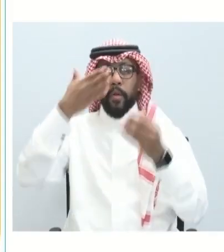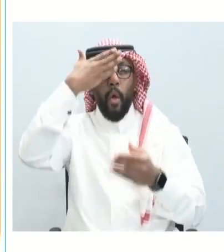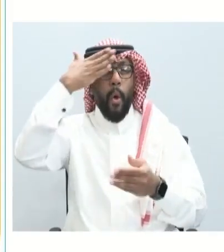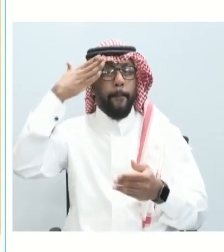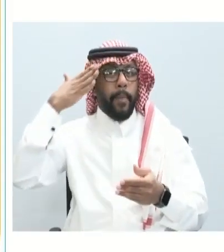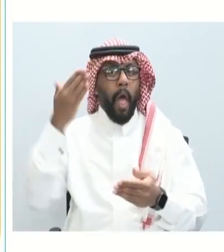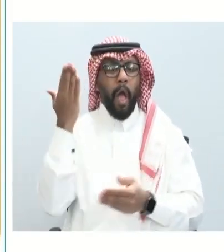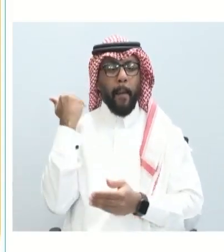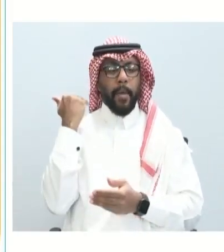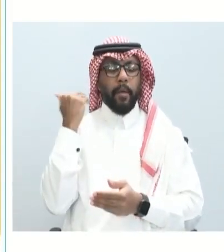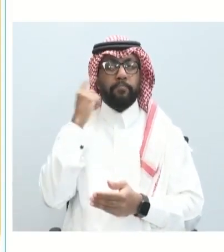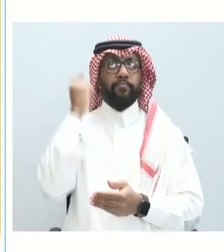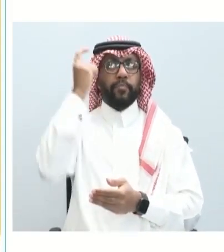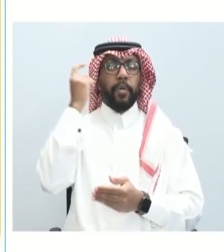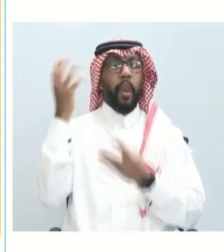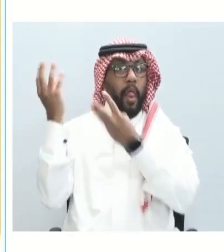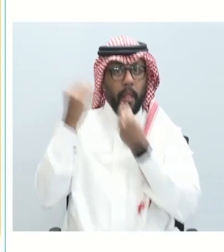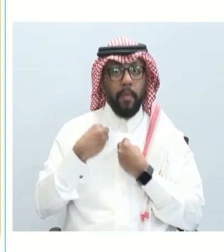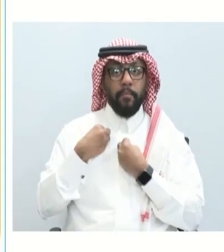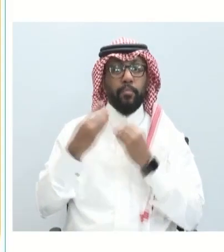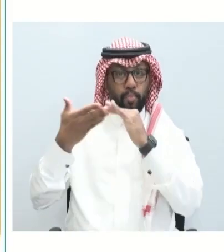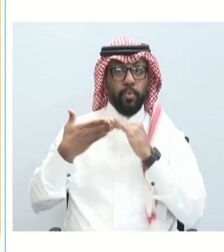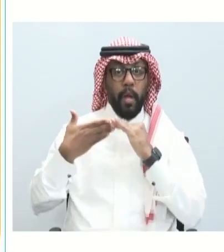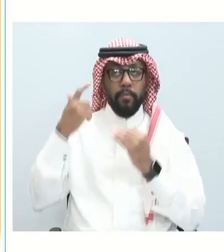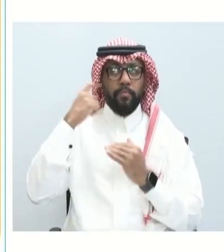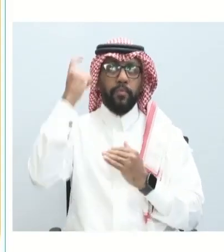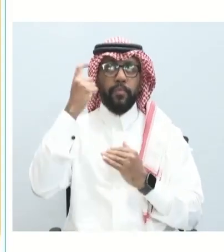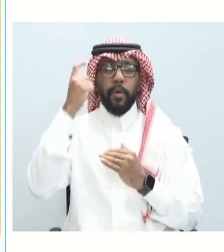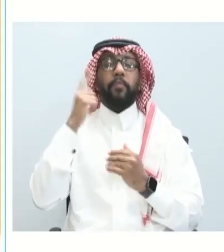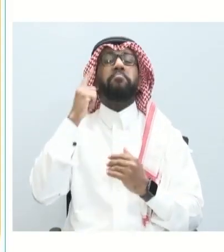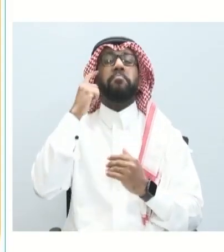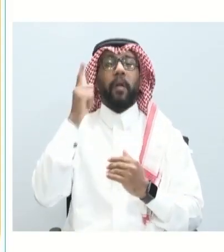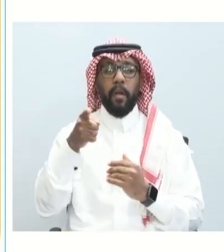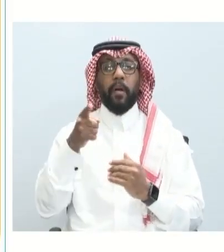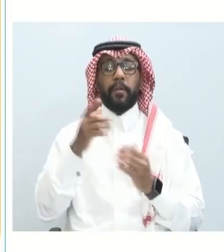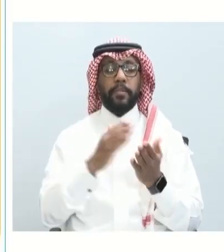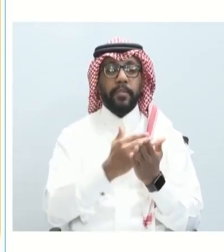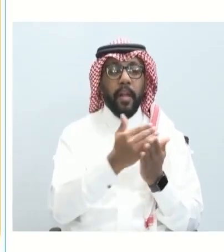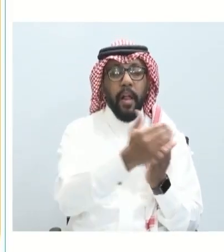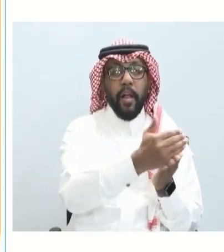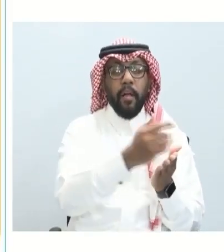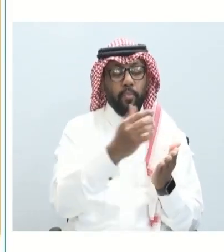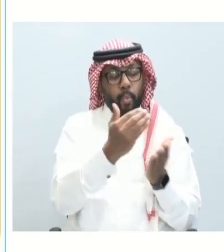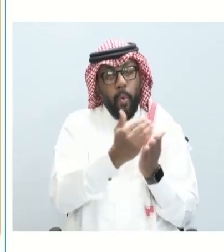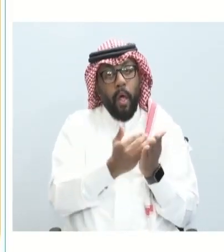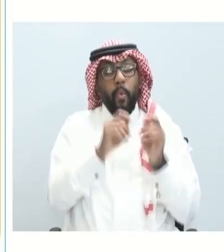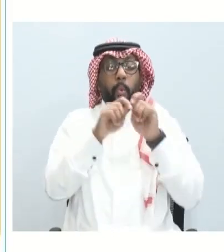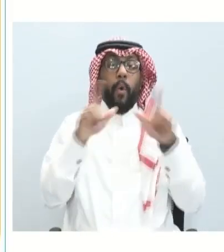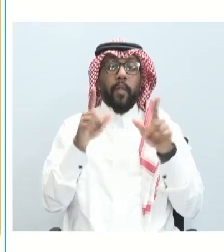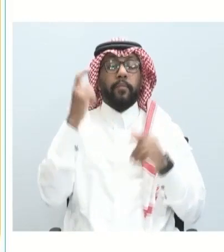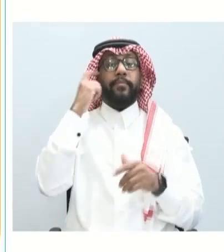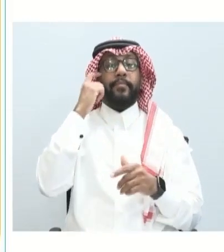السابقه في الذاكره وقلنا ايضا هو تفكير منهجي محدد الادوات واضح الاساليب